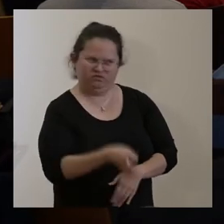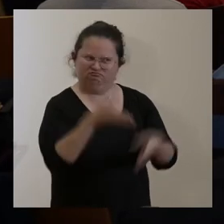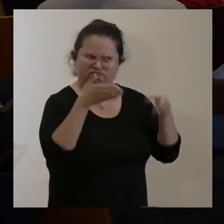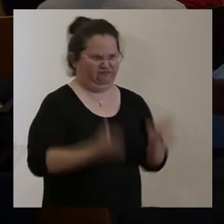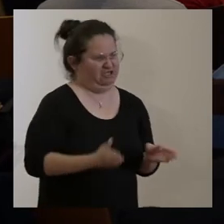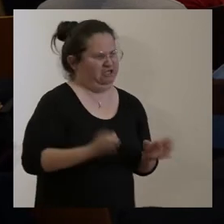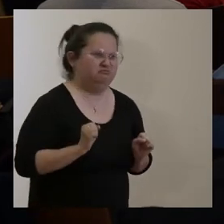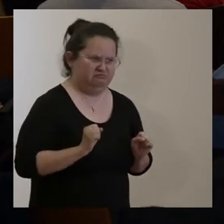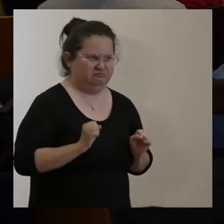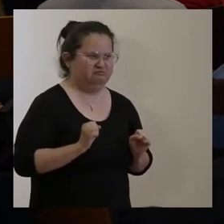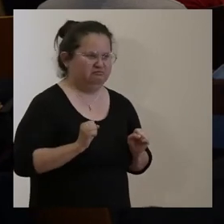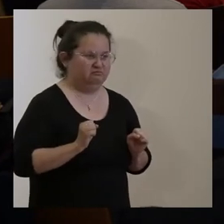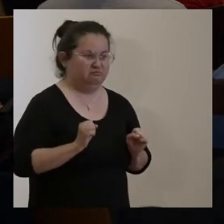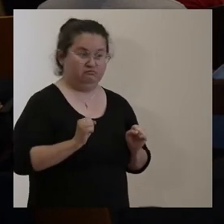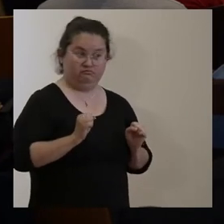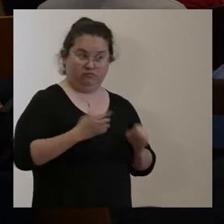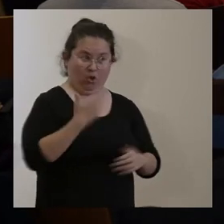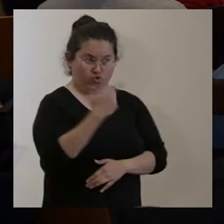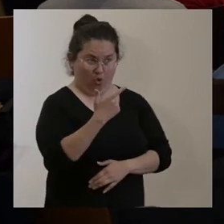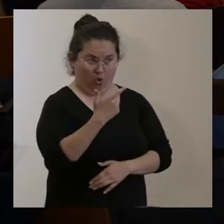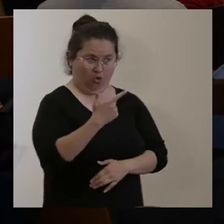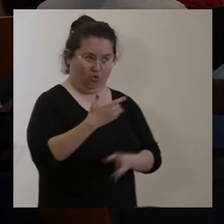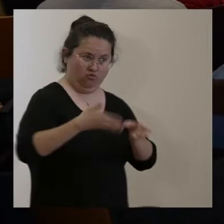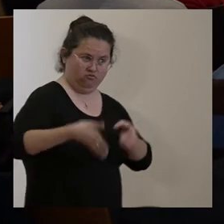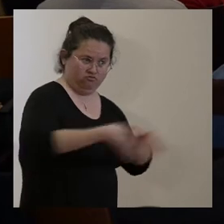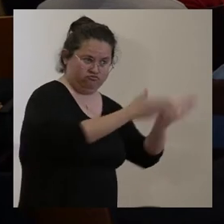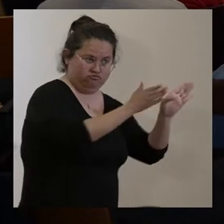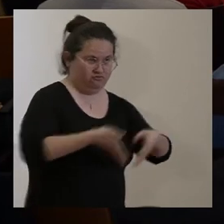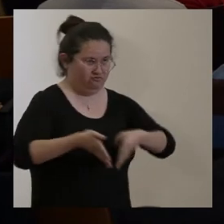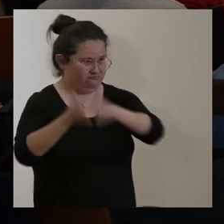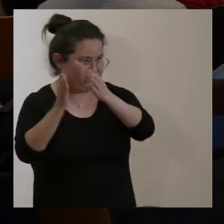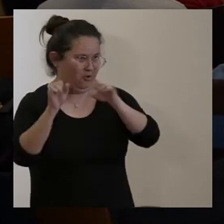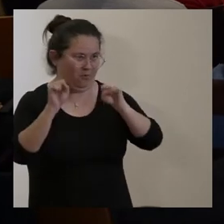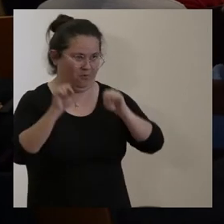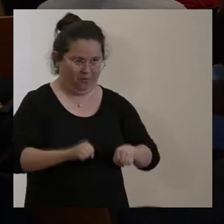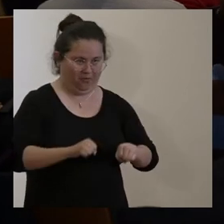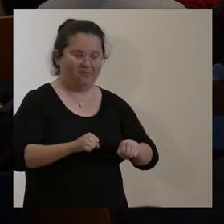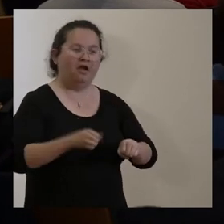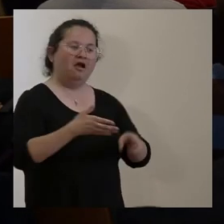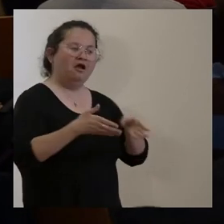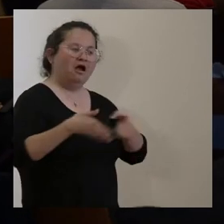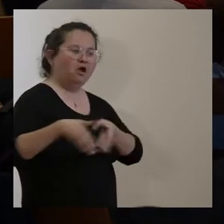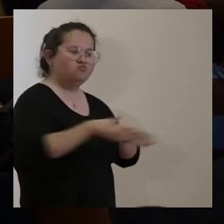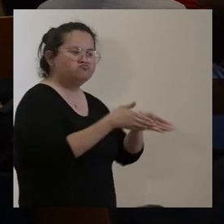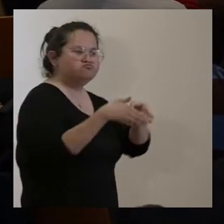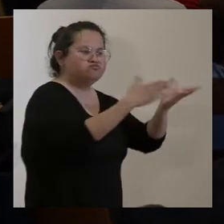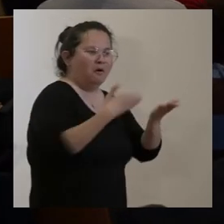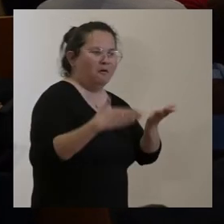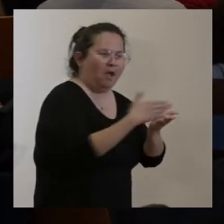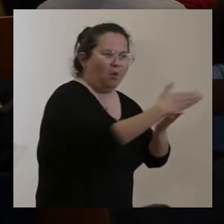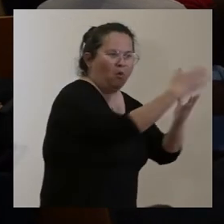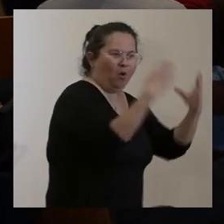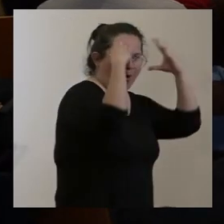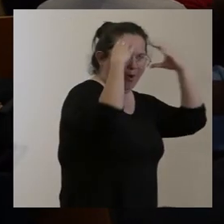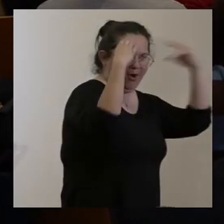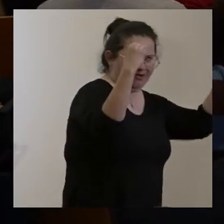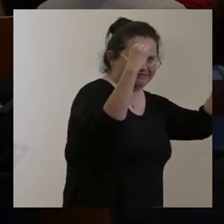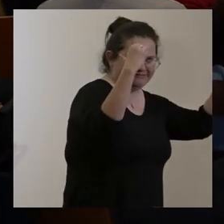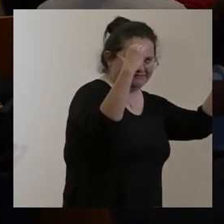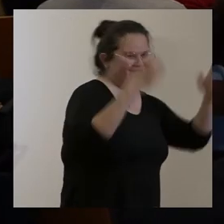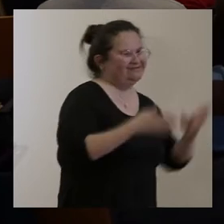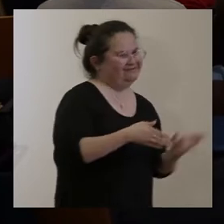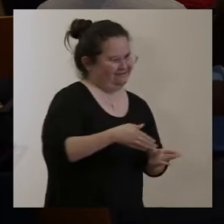Il y a deux chemins. Un chemin dit hollandais, un chemin dit